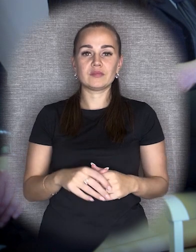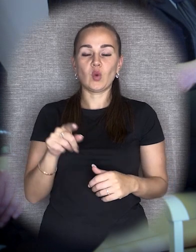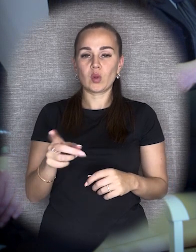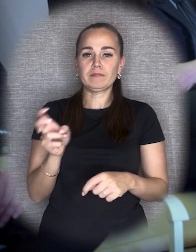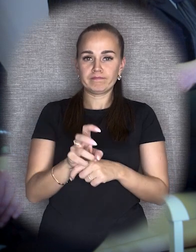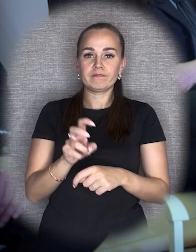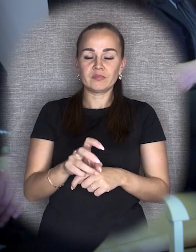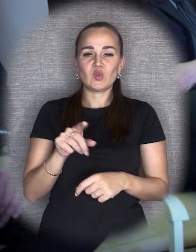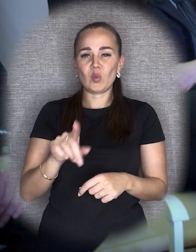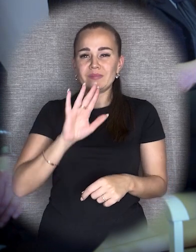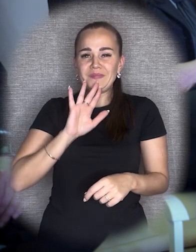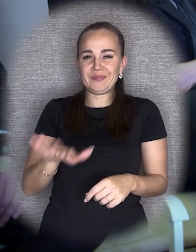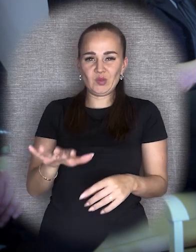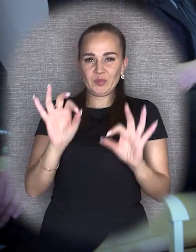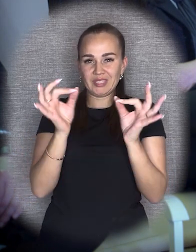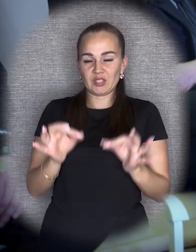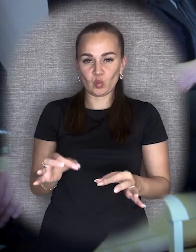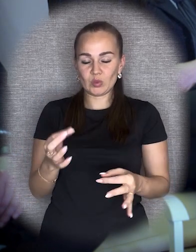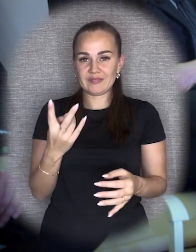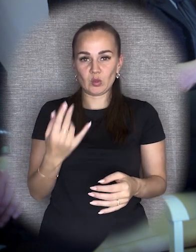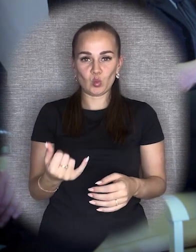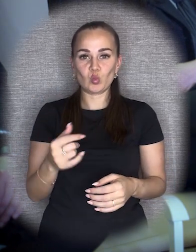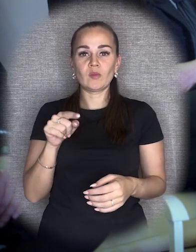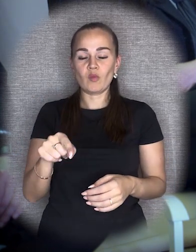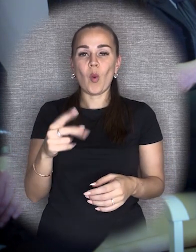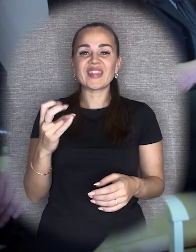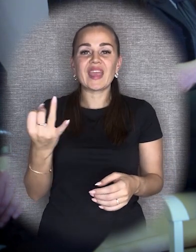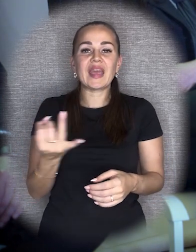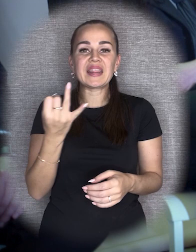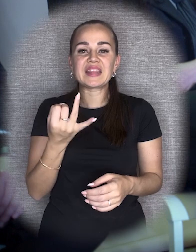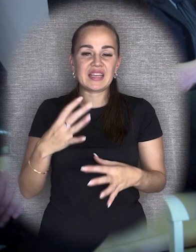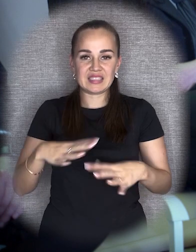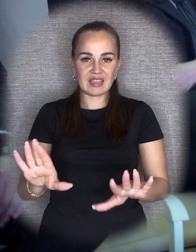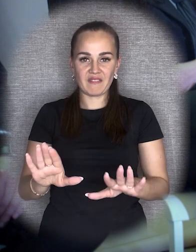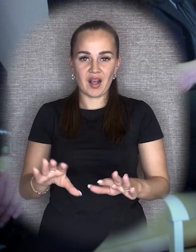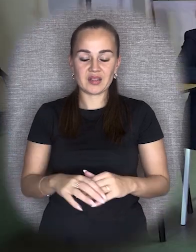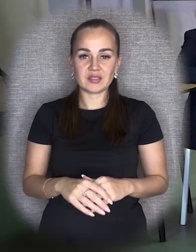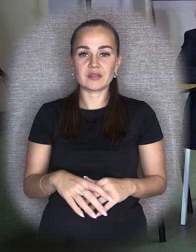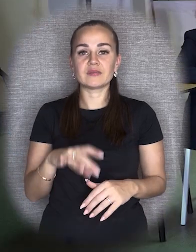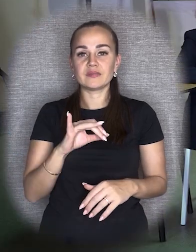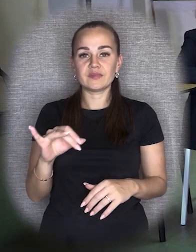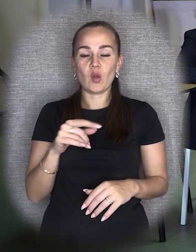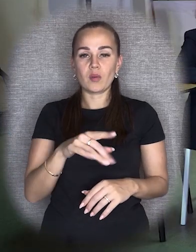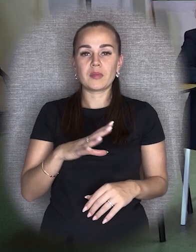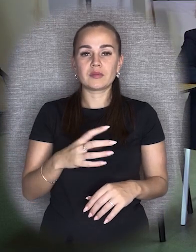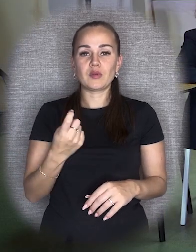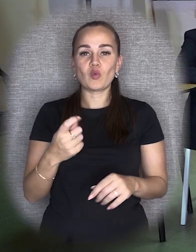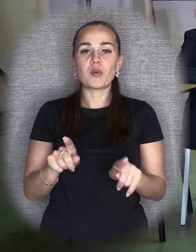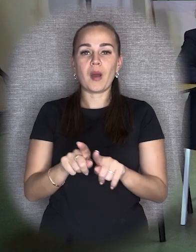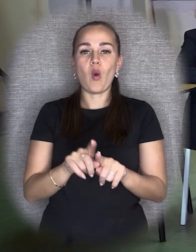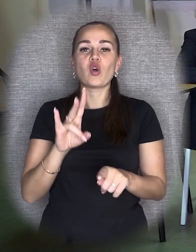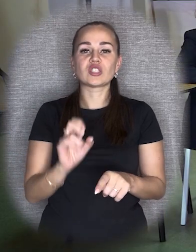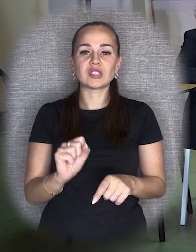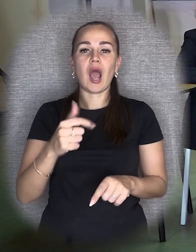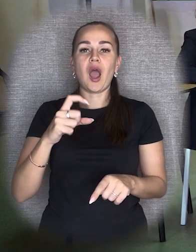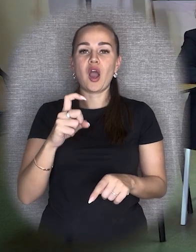общем-то, не любившим особо искусство, даже не то, что не любившим, а просто не особо не интересовавшимся. И в этом он немножко походил на Никиту Сергеевича Хрущева,